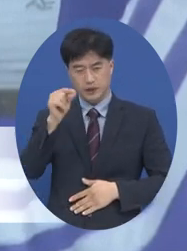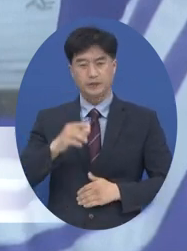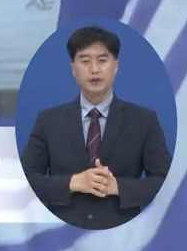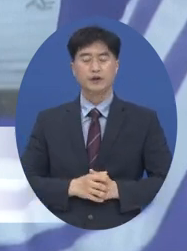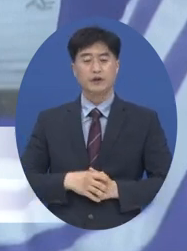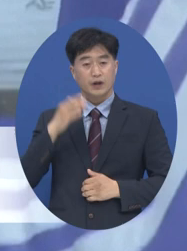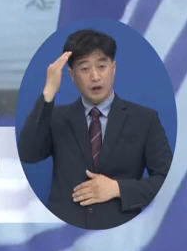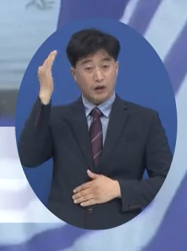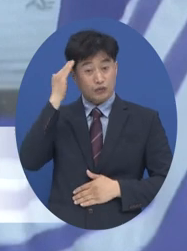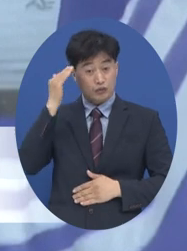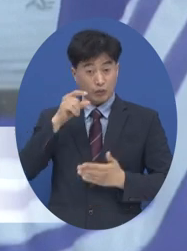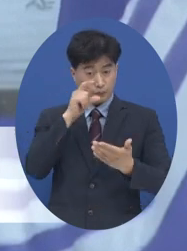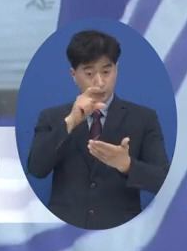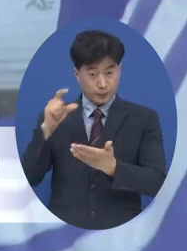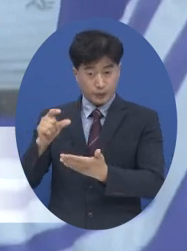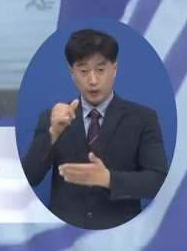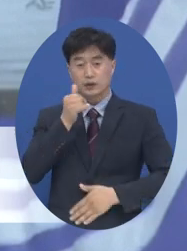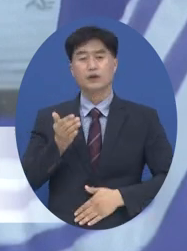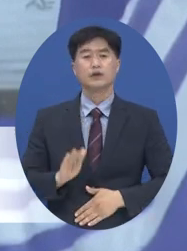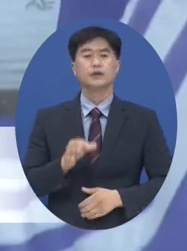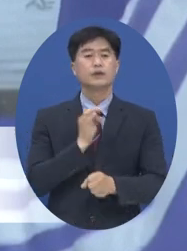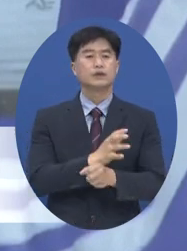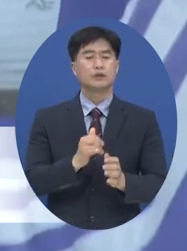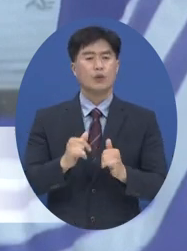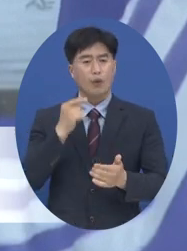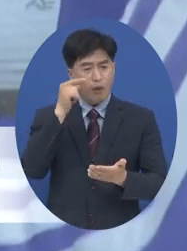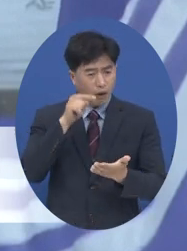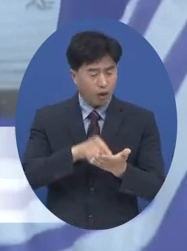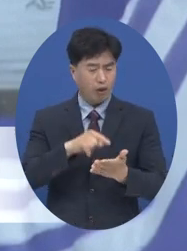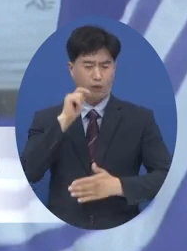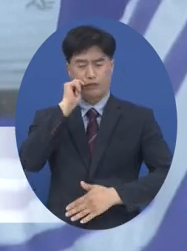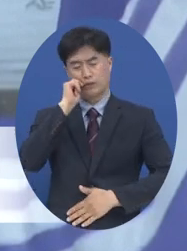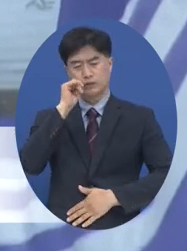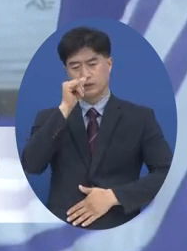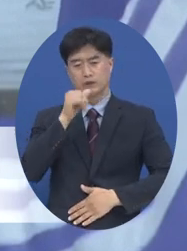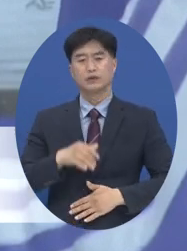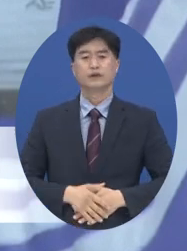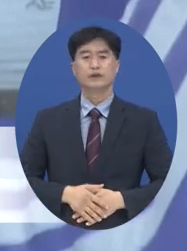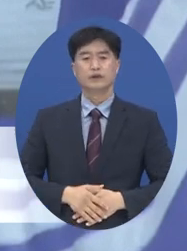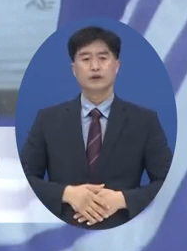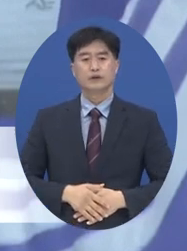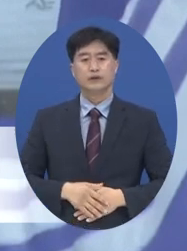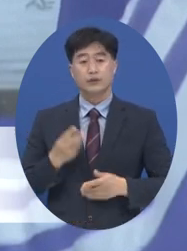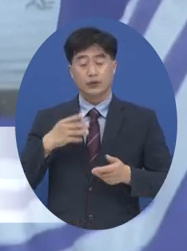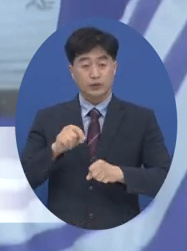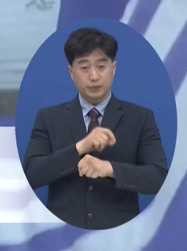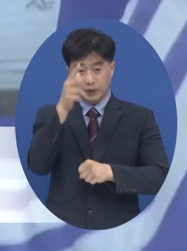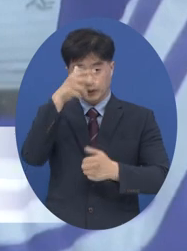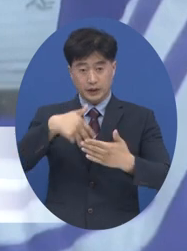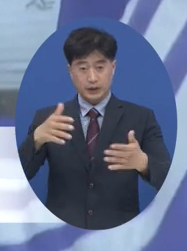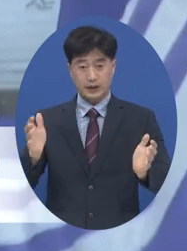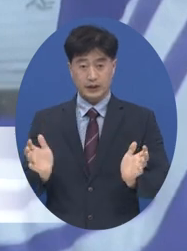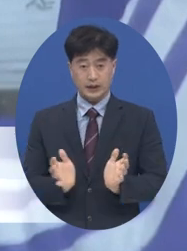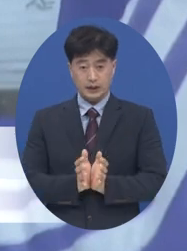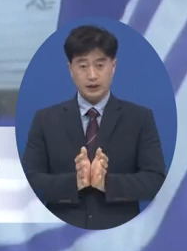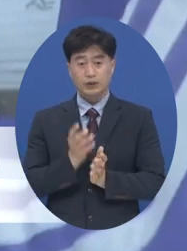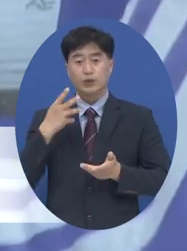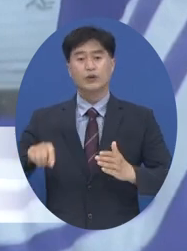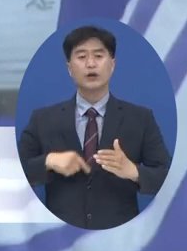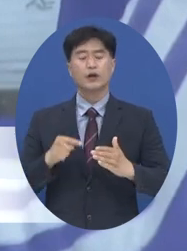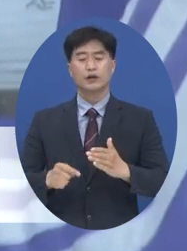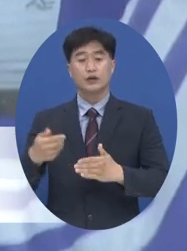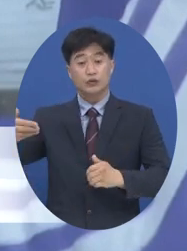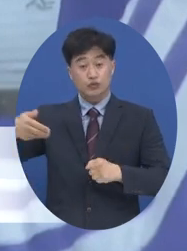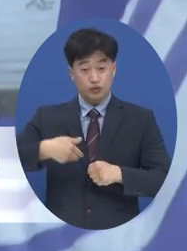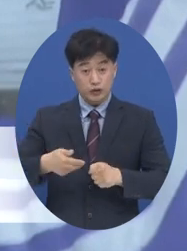요즘입니다. 국내산, 국산이라고 표기되어 있지만 소비자들이 확인하기에는 한계가 있는데요. 경기도 민생특별사법경찰단이